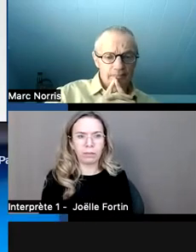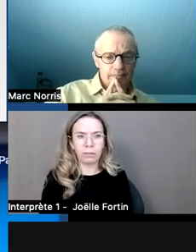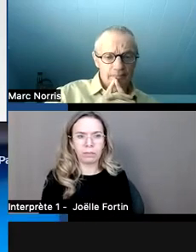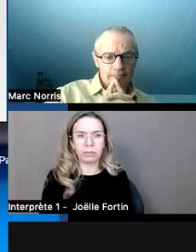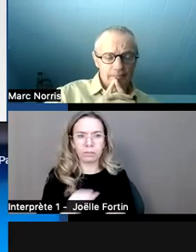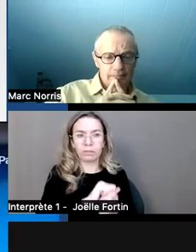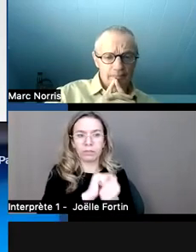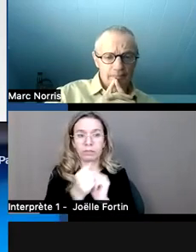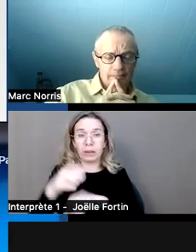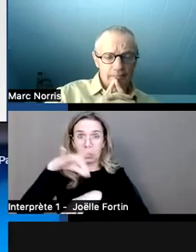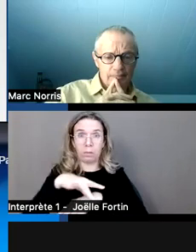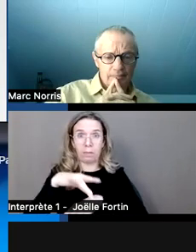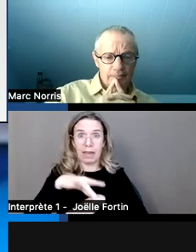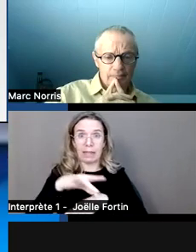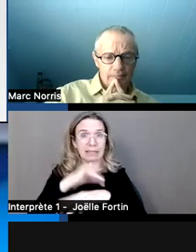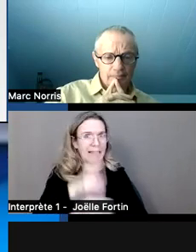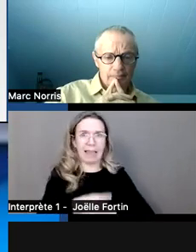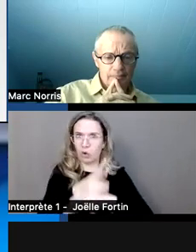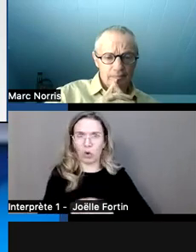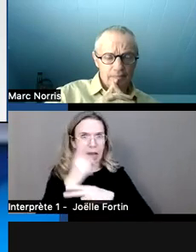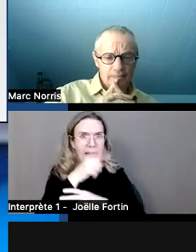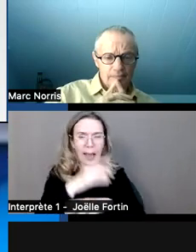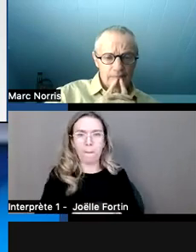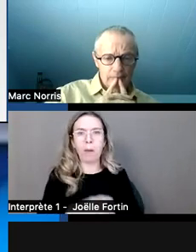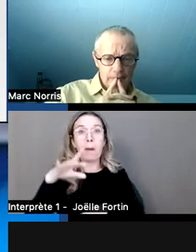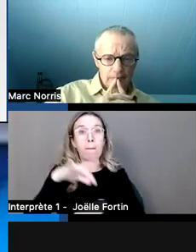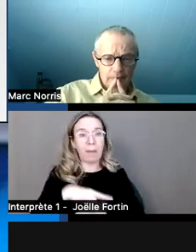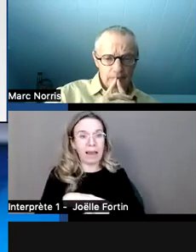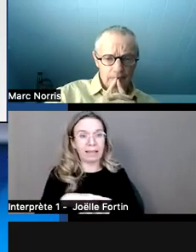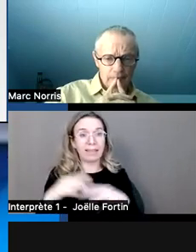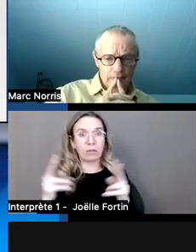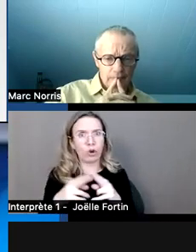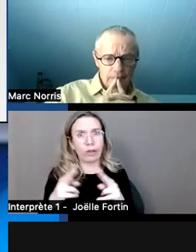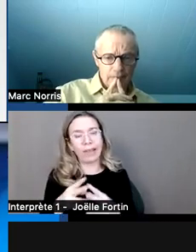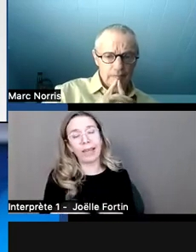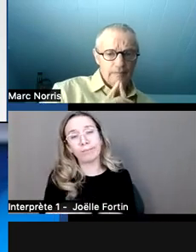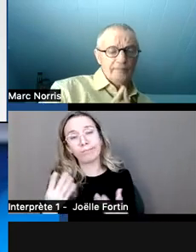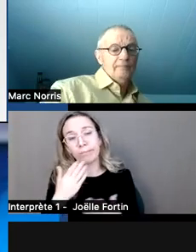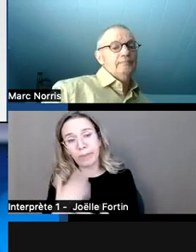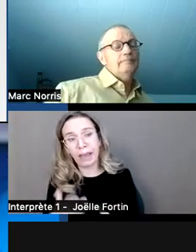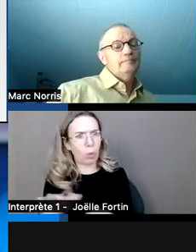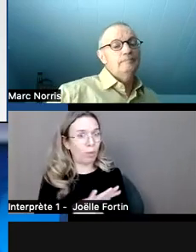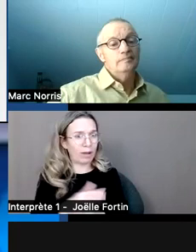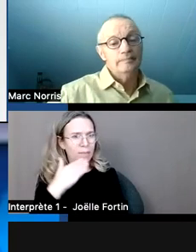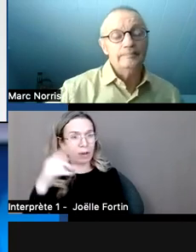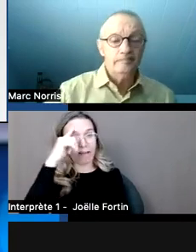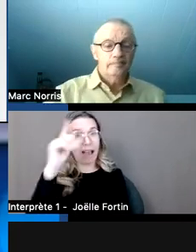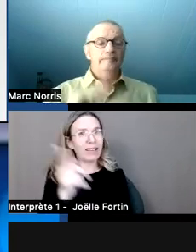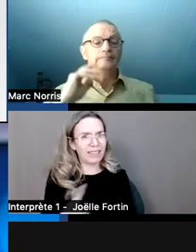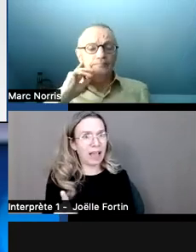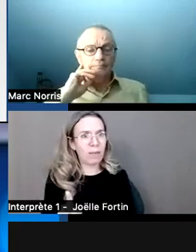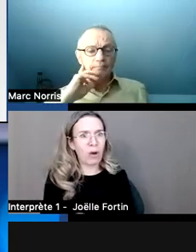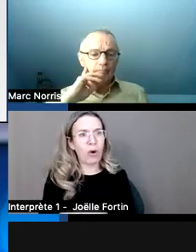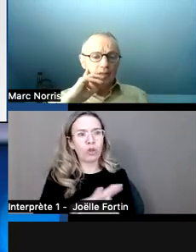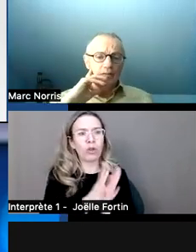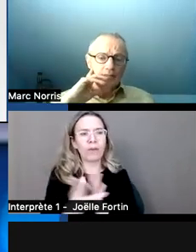Transformer une maladie incurable, une maladie qu'on connaît trop bien ou peut-être pas assez bien, l'Alzheimer, en un